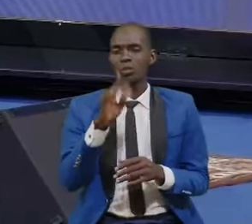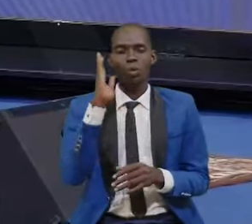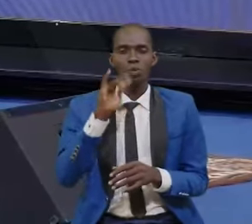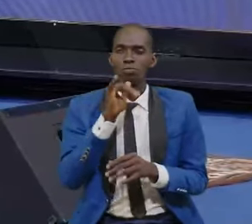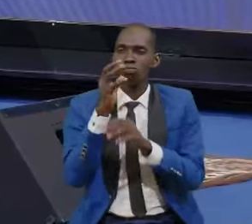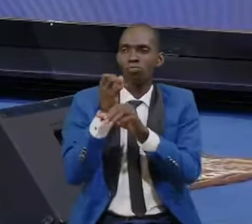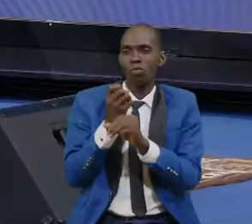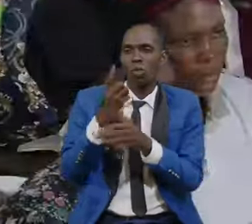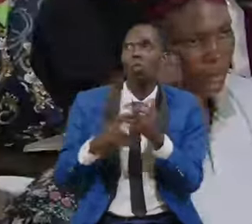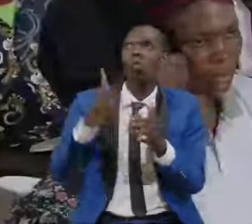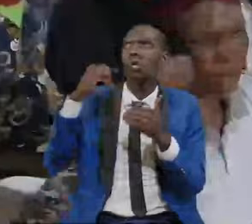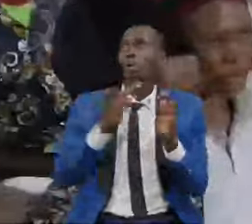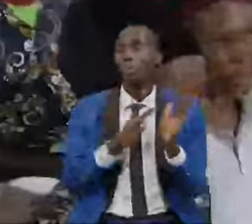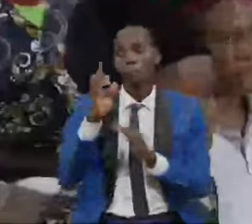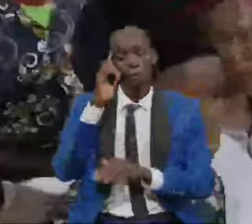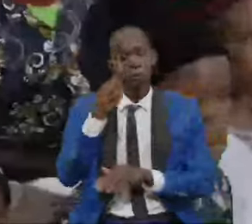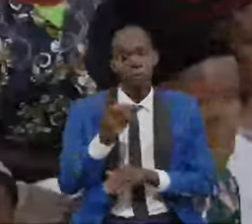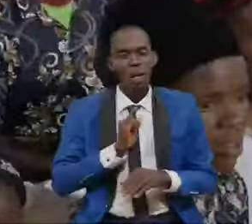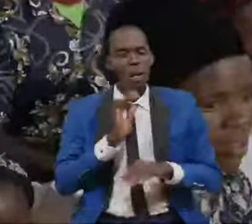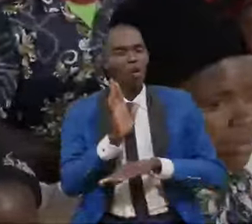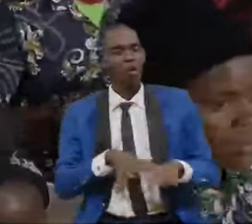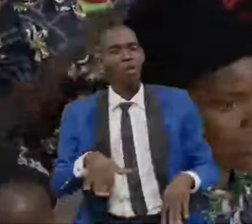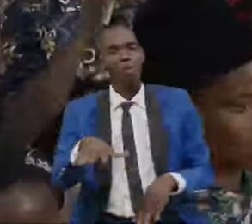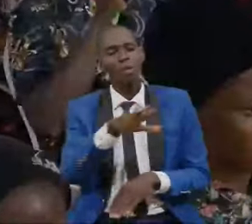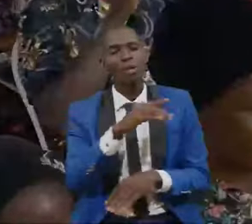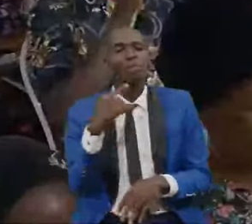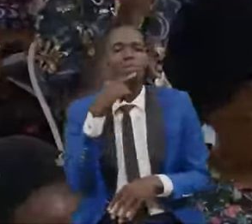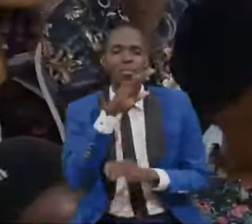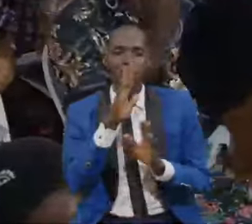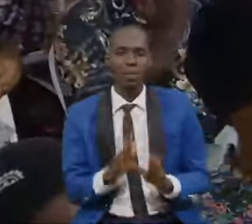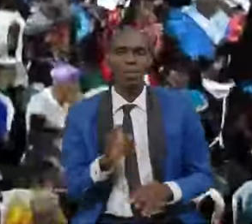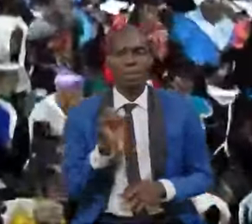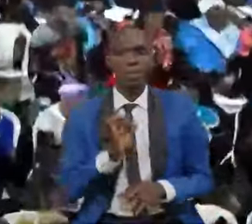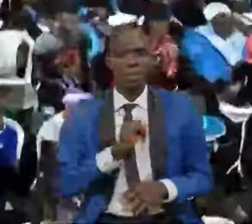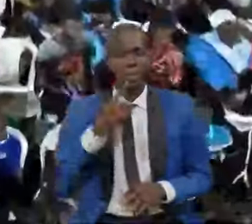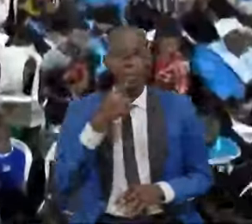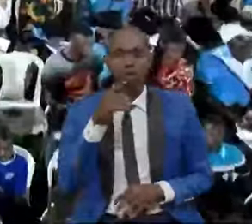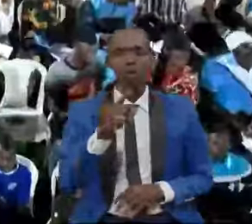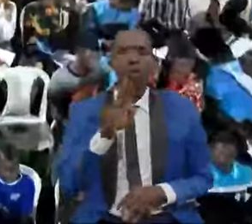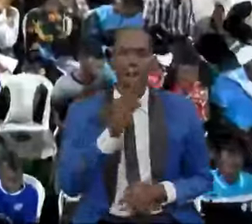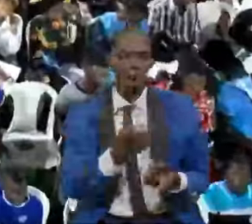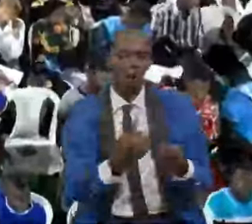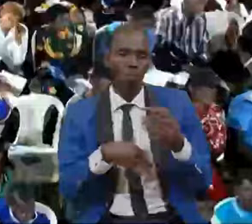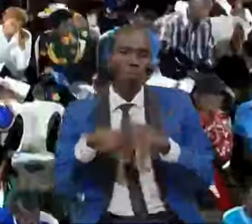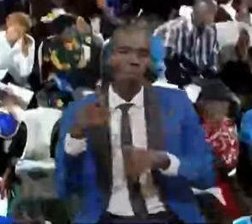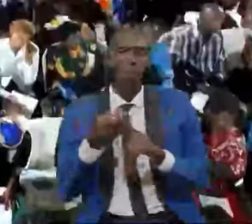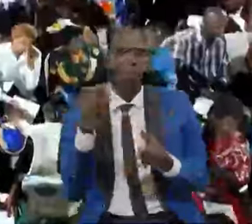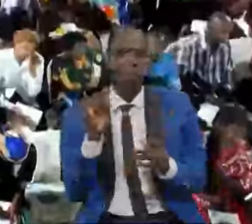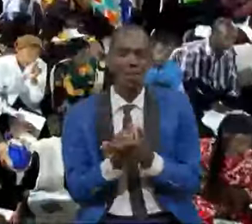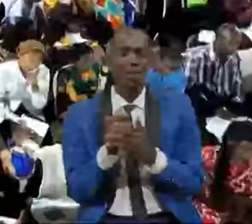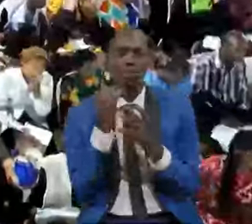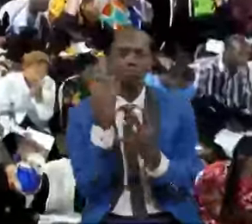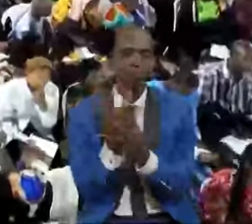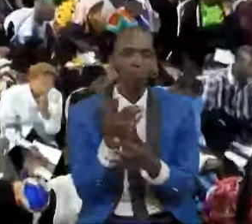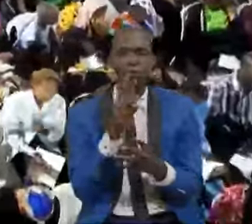créé, je les appelle menteurs. Je dis, tu sortiras de cette prison. Tu sortiras de